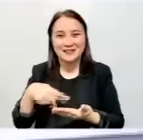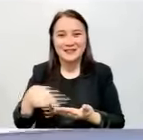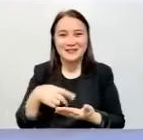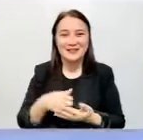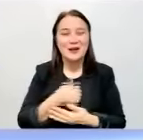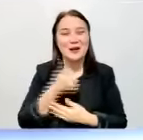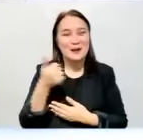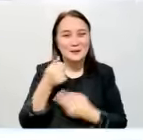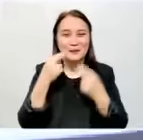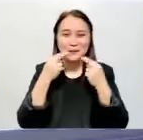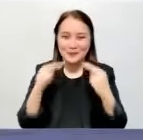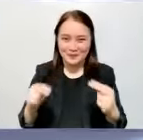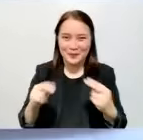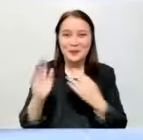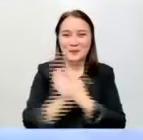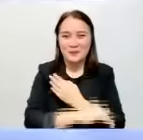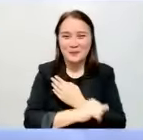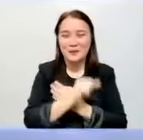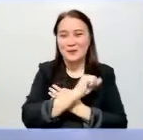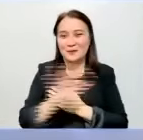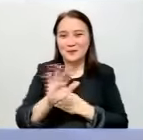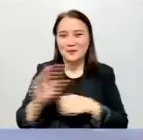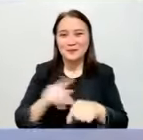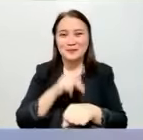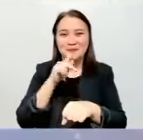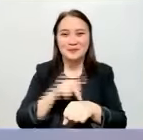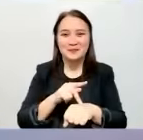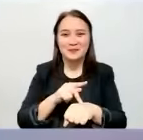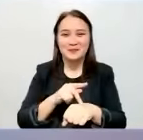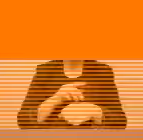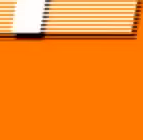pa sa pagbabalik ng Frontline Pilipinas.